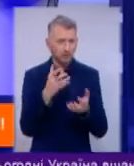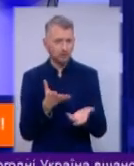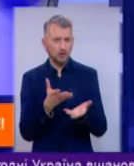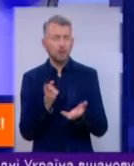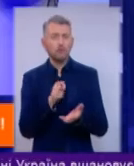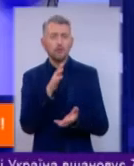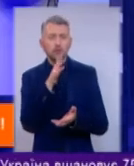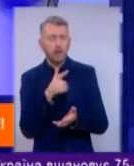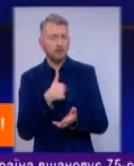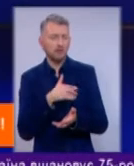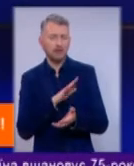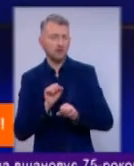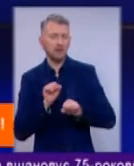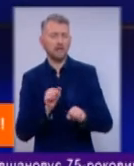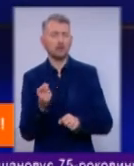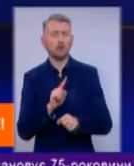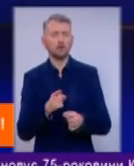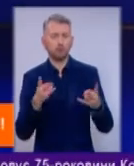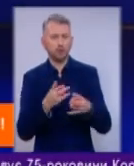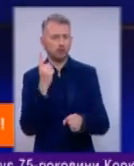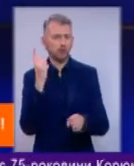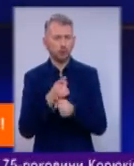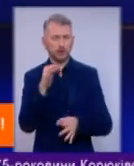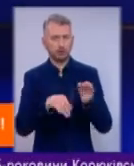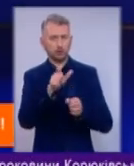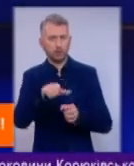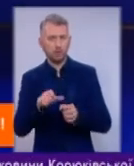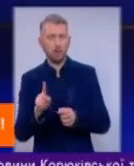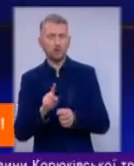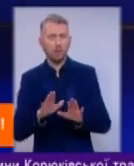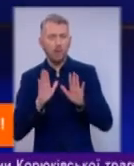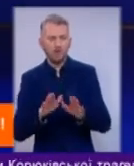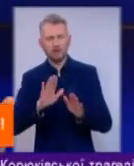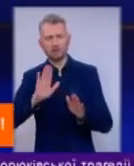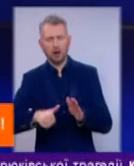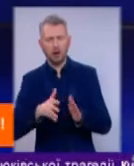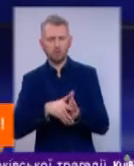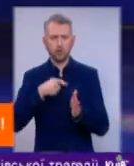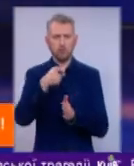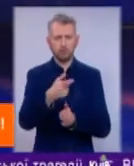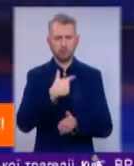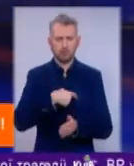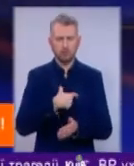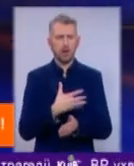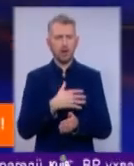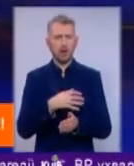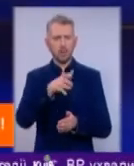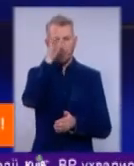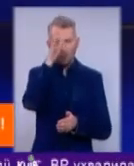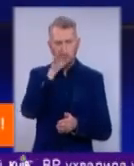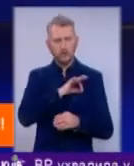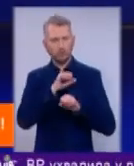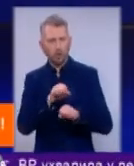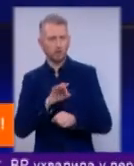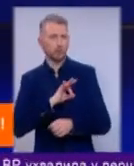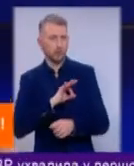час я й не є прихильником того, що потрібно заборонити суддям, щоб тільки нехай подаються науковці, адвокати, юристи. Ні,